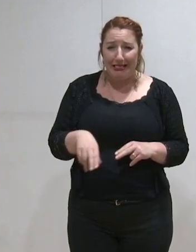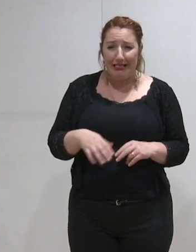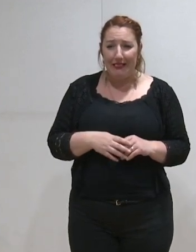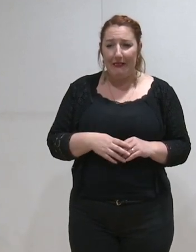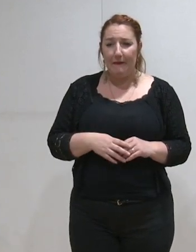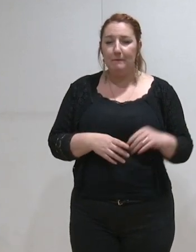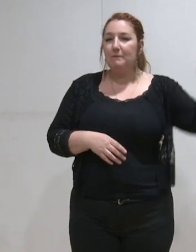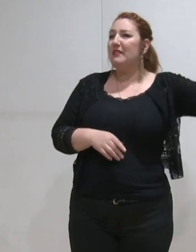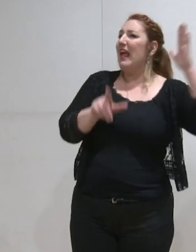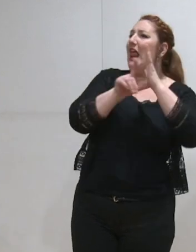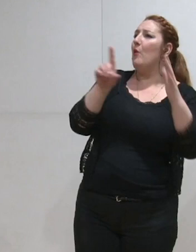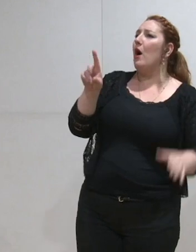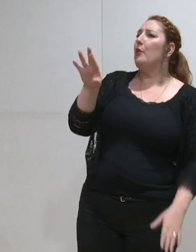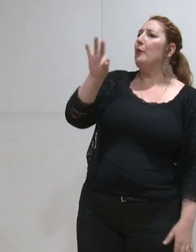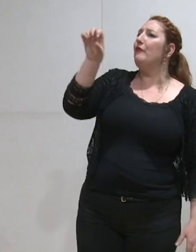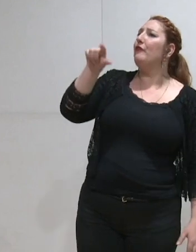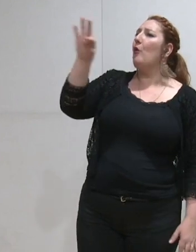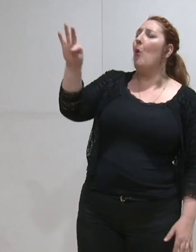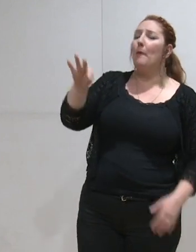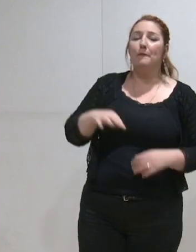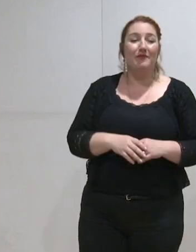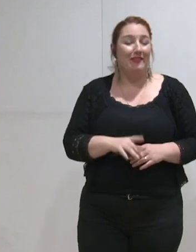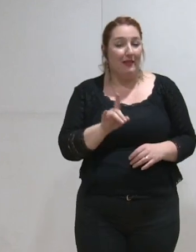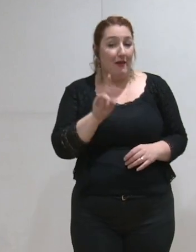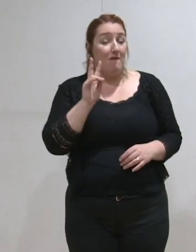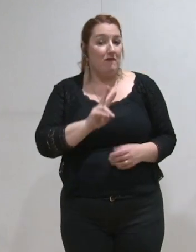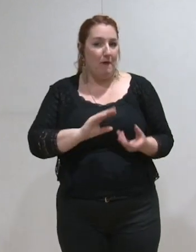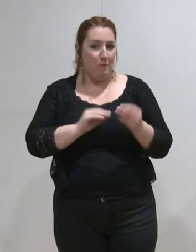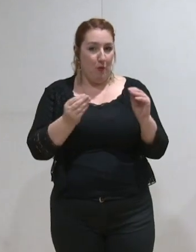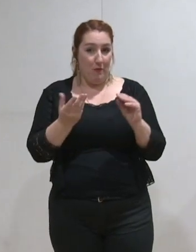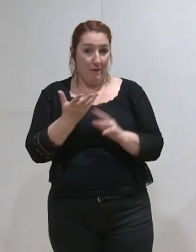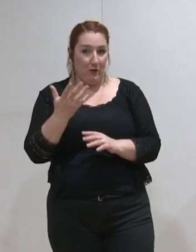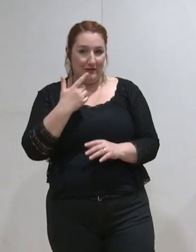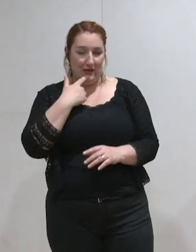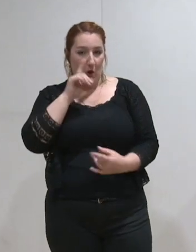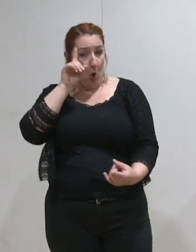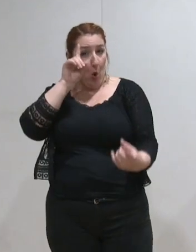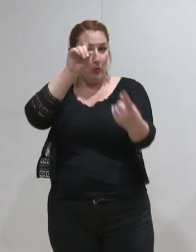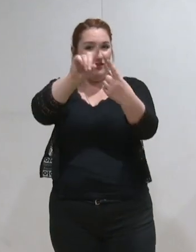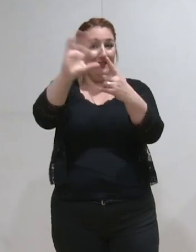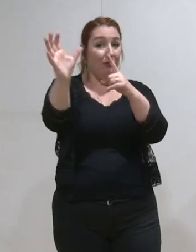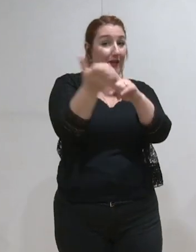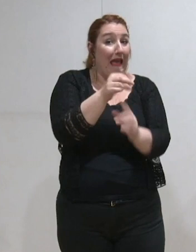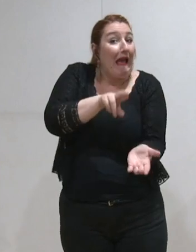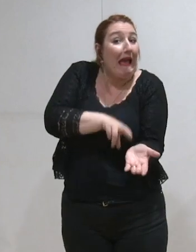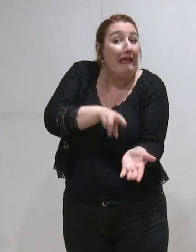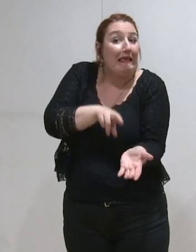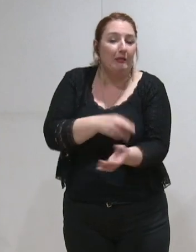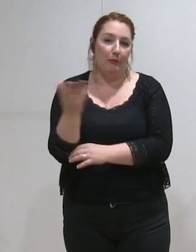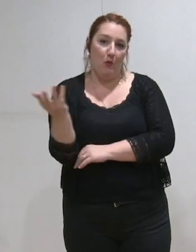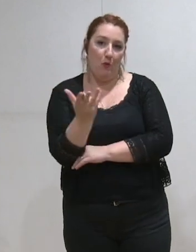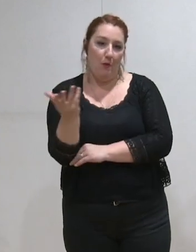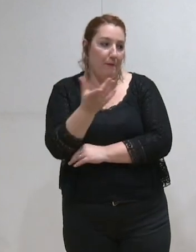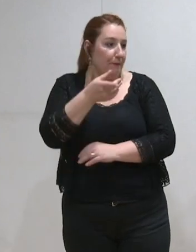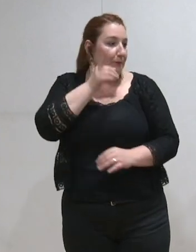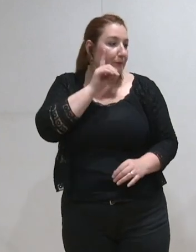c'est la vitesse à laquelle on atteint cet objectif parce qu'à partir du moment euh